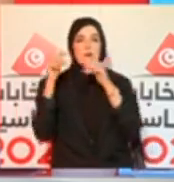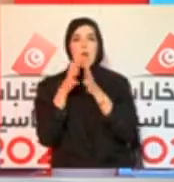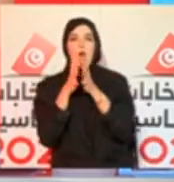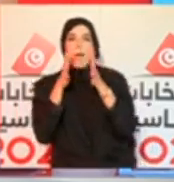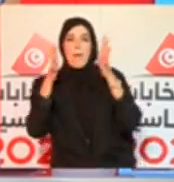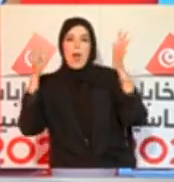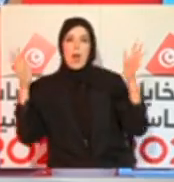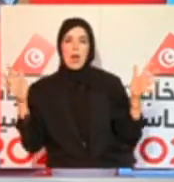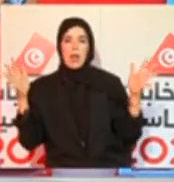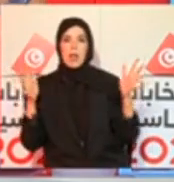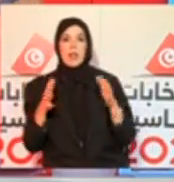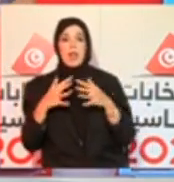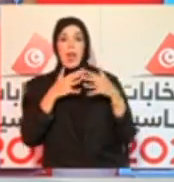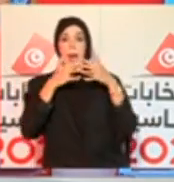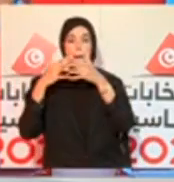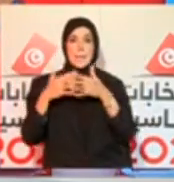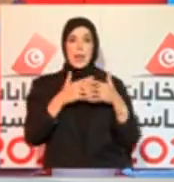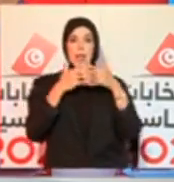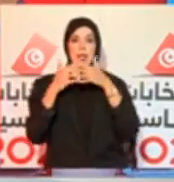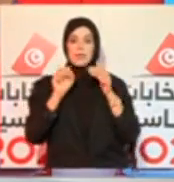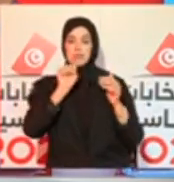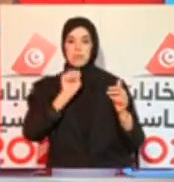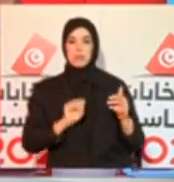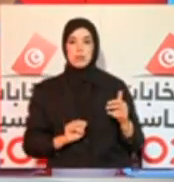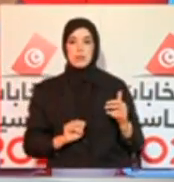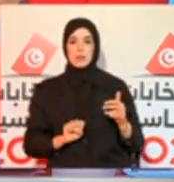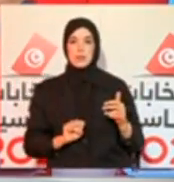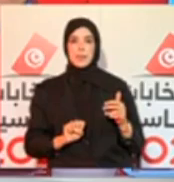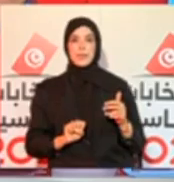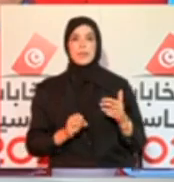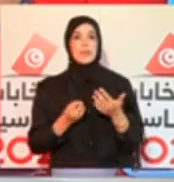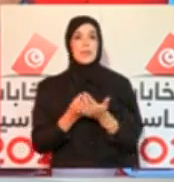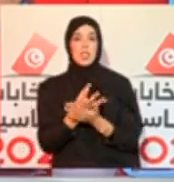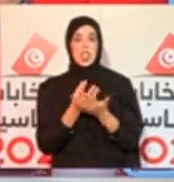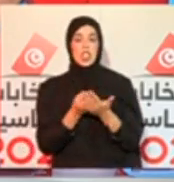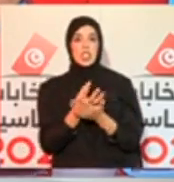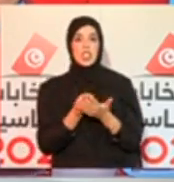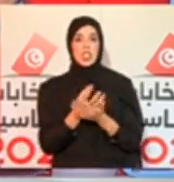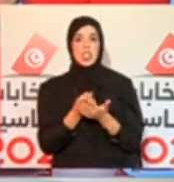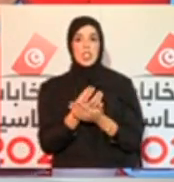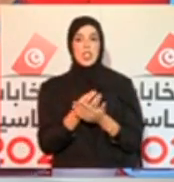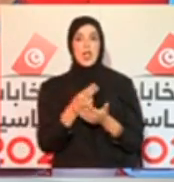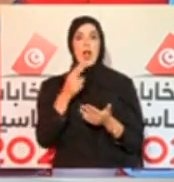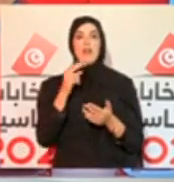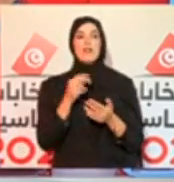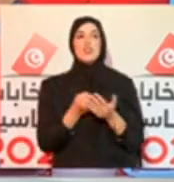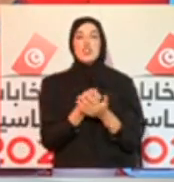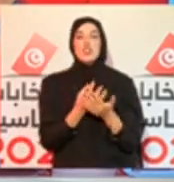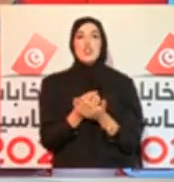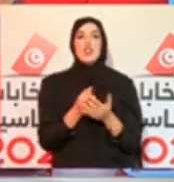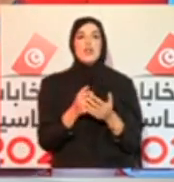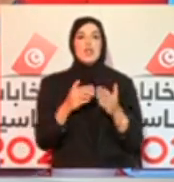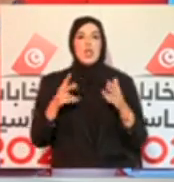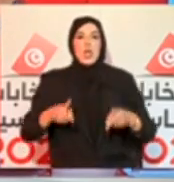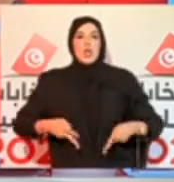الحق في امريكا الجنوبيه كان جديد زده مش متعودين ويسكنوا